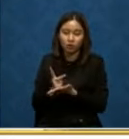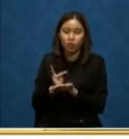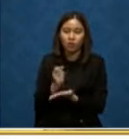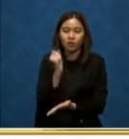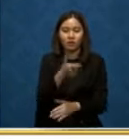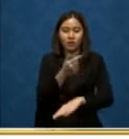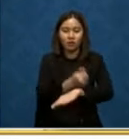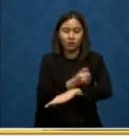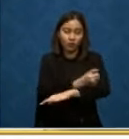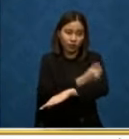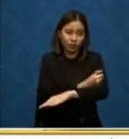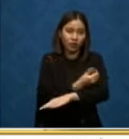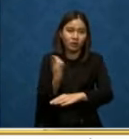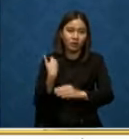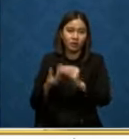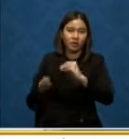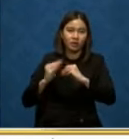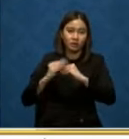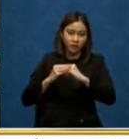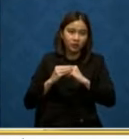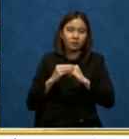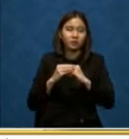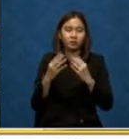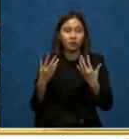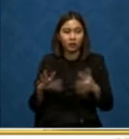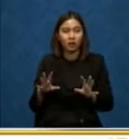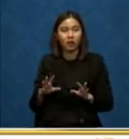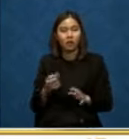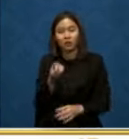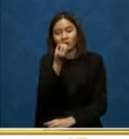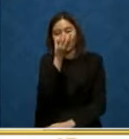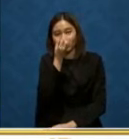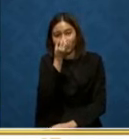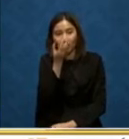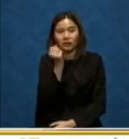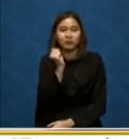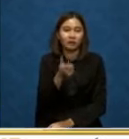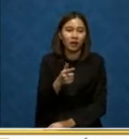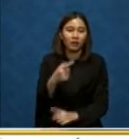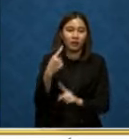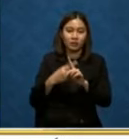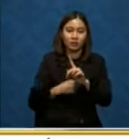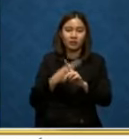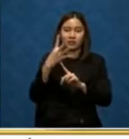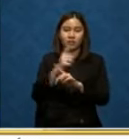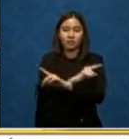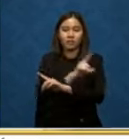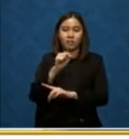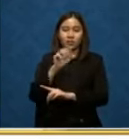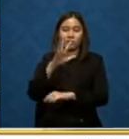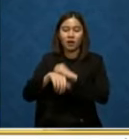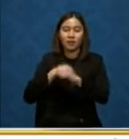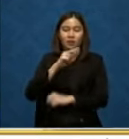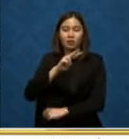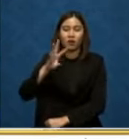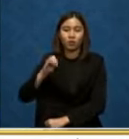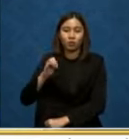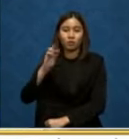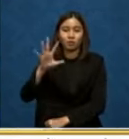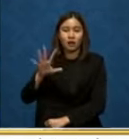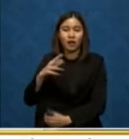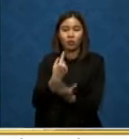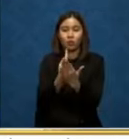งานตัดอ้อยสดที่เพิ่มขึ้นพร้อมทั้งเสียดอกเบี้ยโดยในวันที่ 25เมษายน 2566ผู้